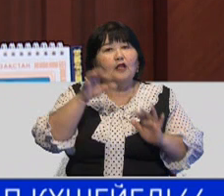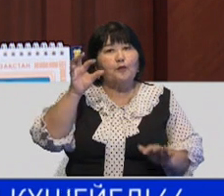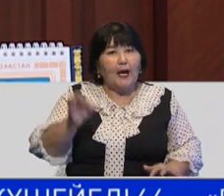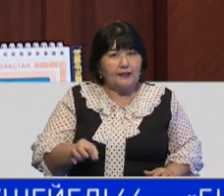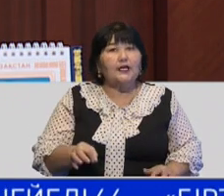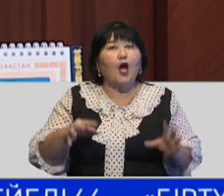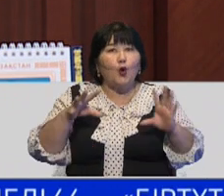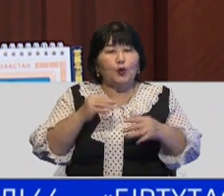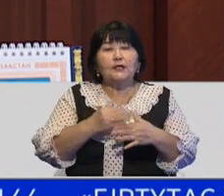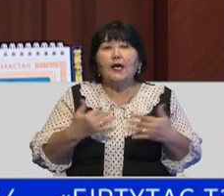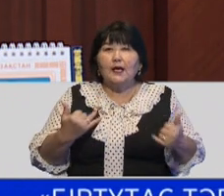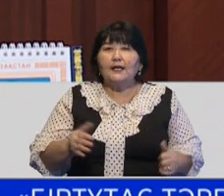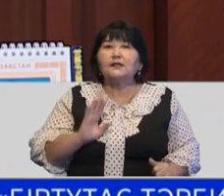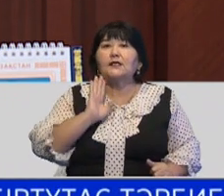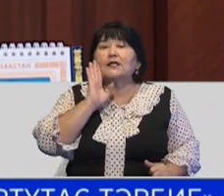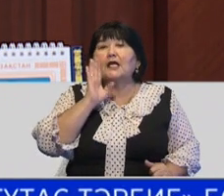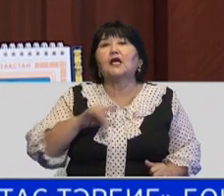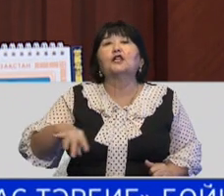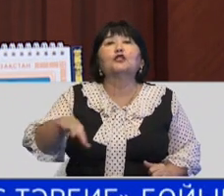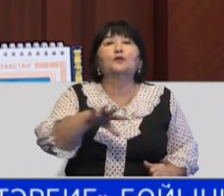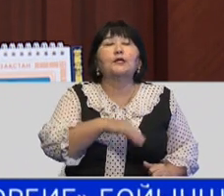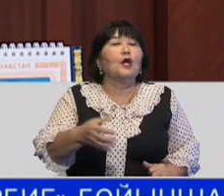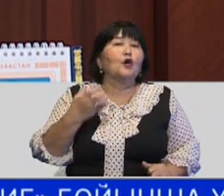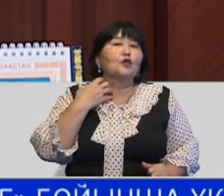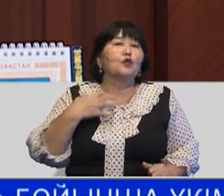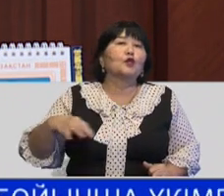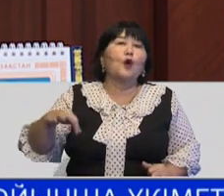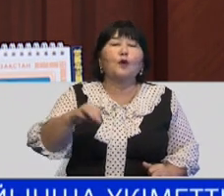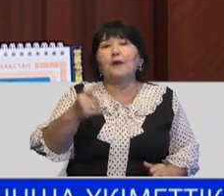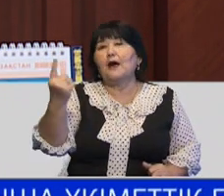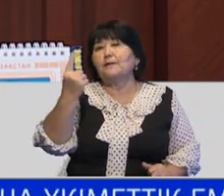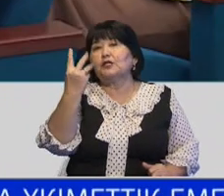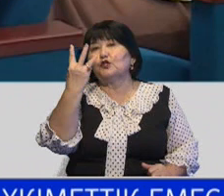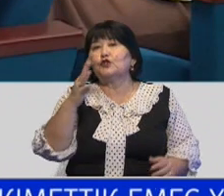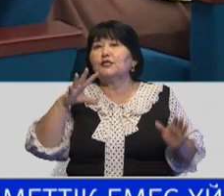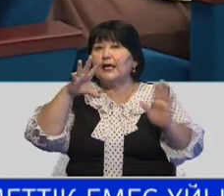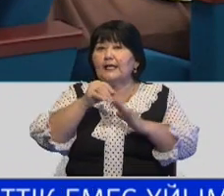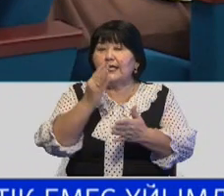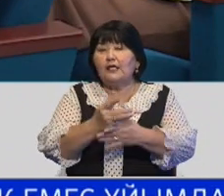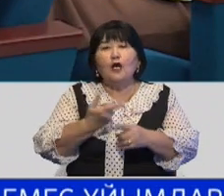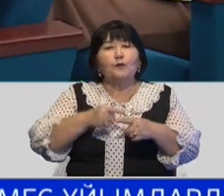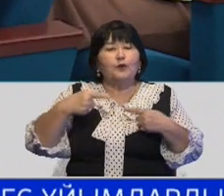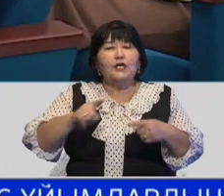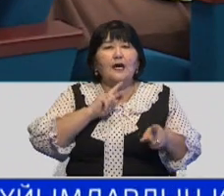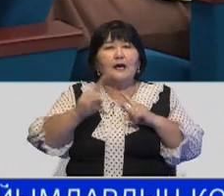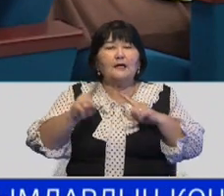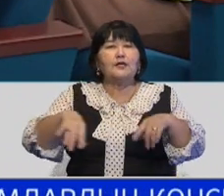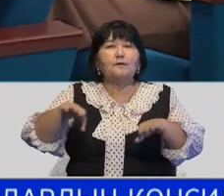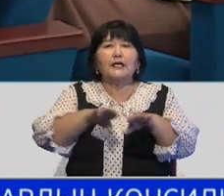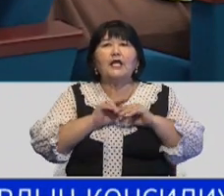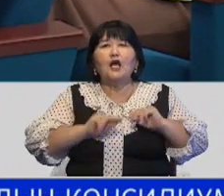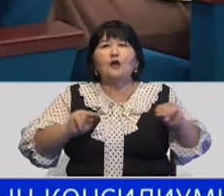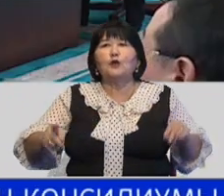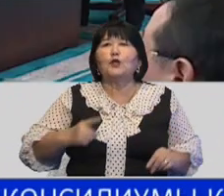88.6% құрайды. Қазіргі таңда республика бойынша Қызылорда облысы бірінші үштікке кіреді. Мұнан бөлек жиында барлық деңгейдегі